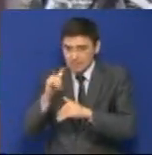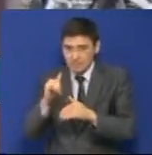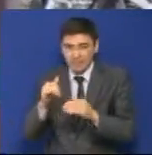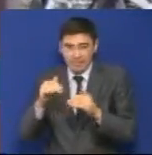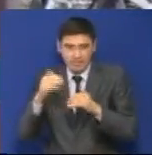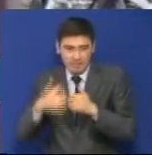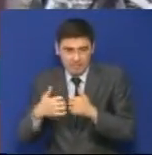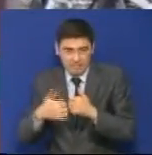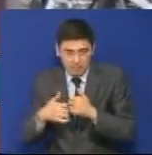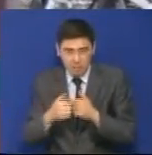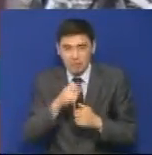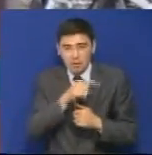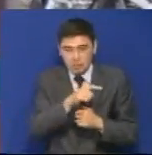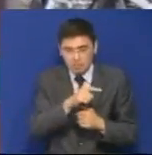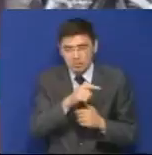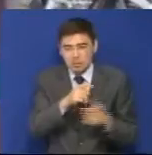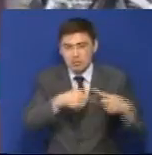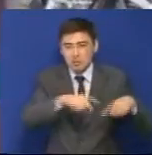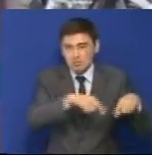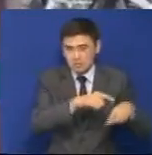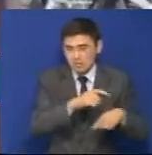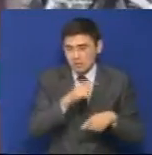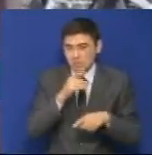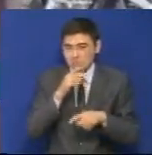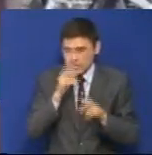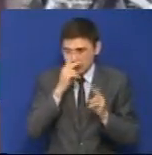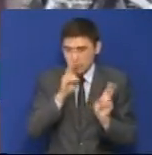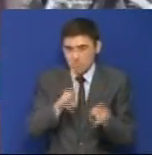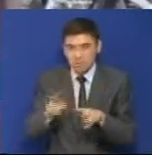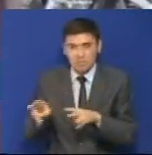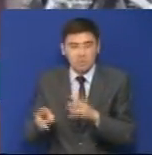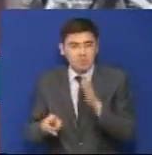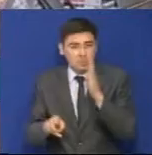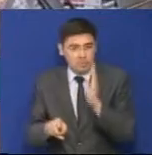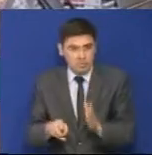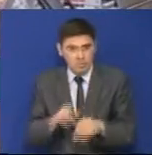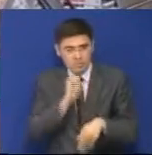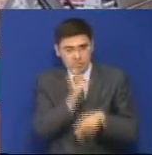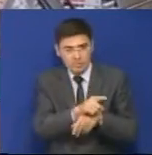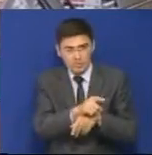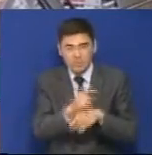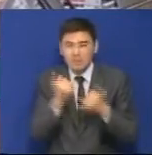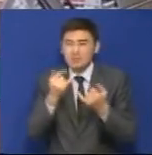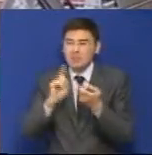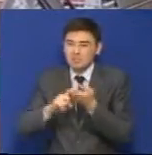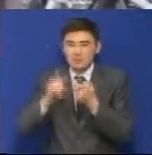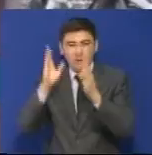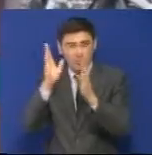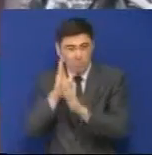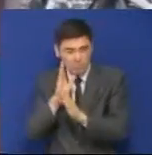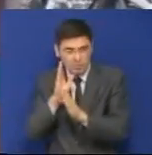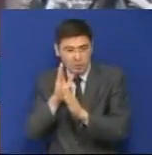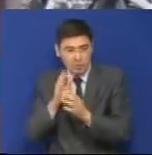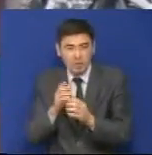министрлігіне азық-түлік корпорациясымен астықты уақытылы сатып алуды қамтамасыз етуді тапсырамын. Климаттың ерекшелігін назарға ала